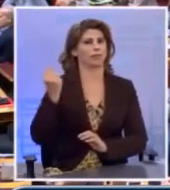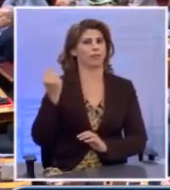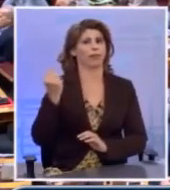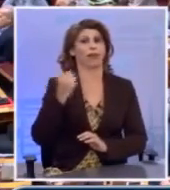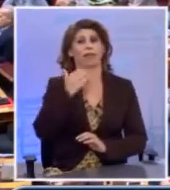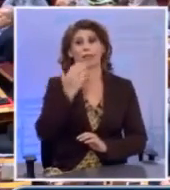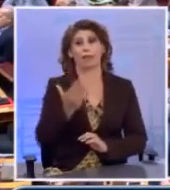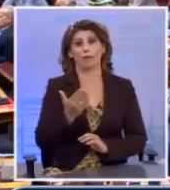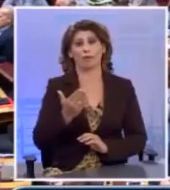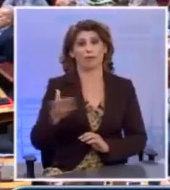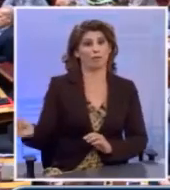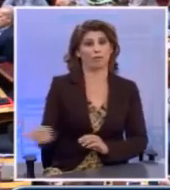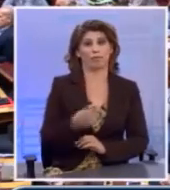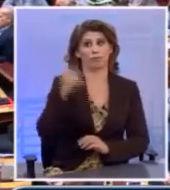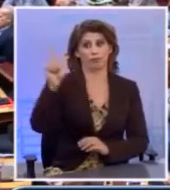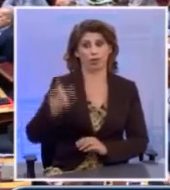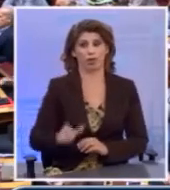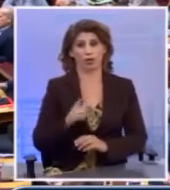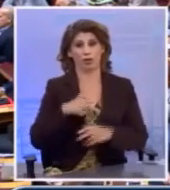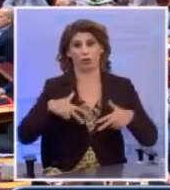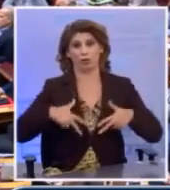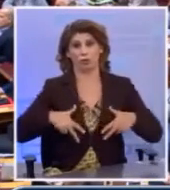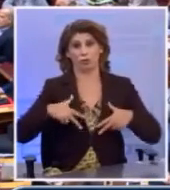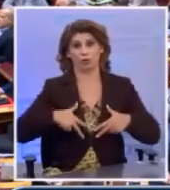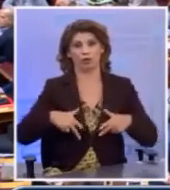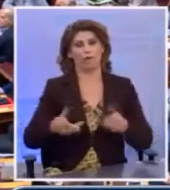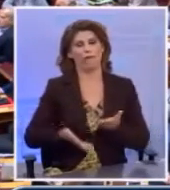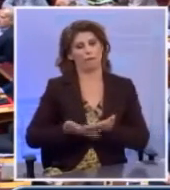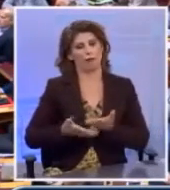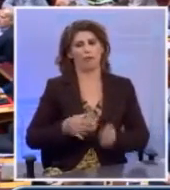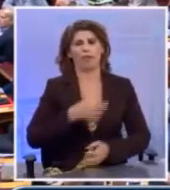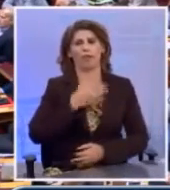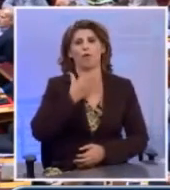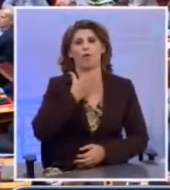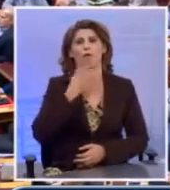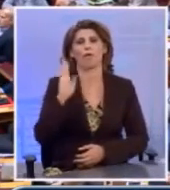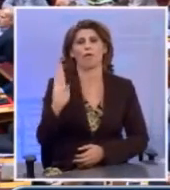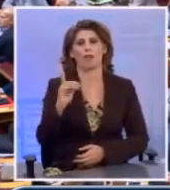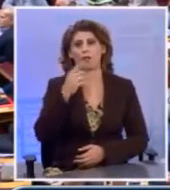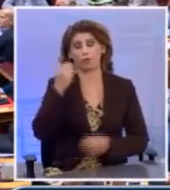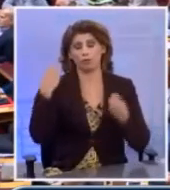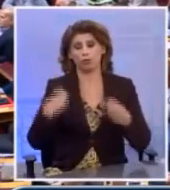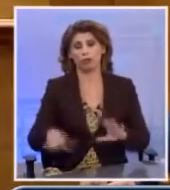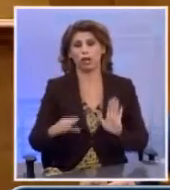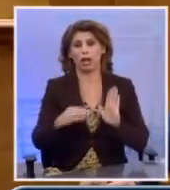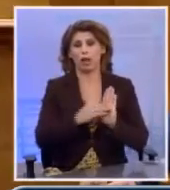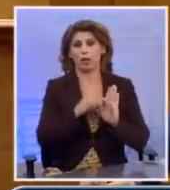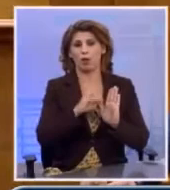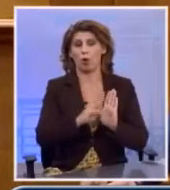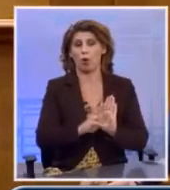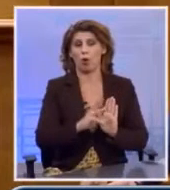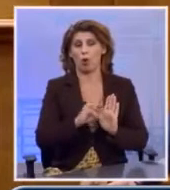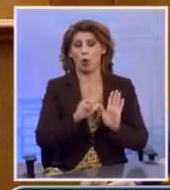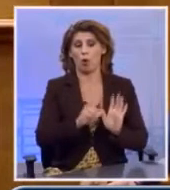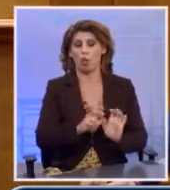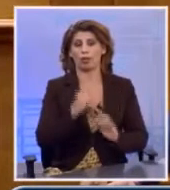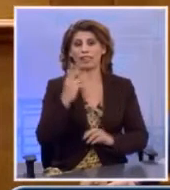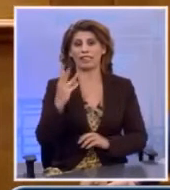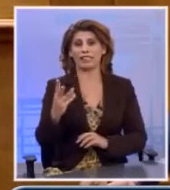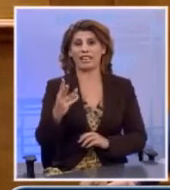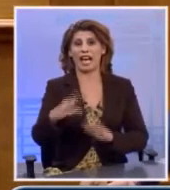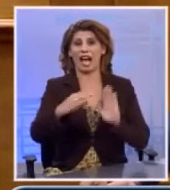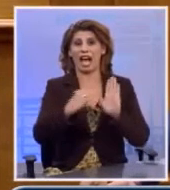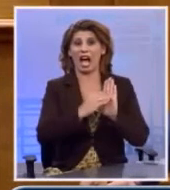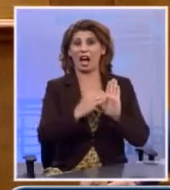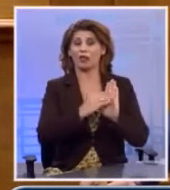ακαταδίωκτό σας με τη βοήθεια βεβαίως του κ. Βενιζέλου, που ήταν εμπνευστής στο επέσχυν του άρθρου 83 του Συντάγματος για τη μη ευθύνη των Υπουργών.